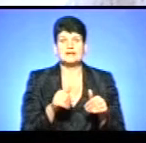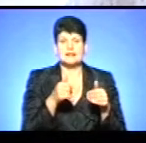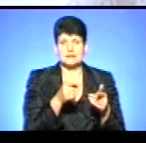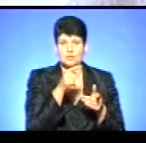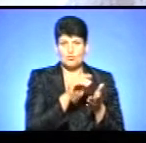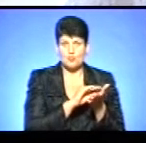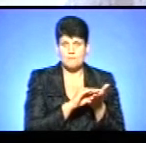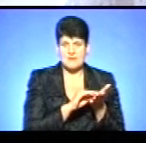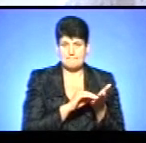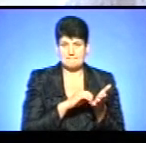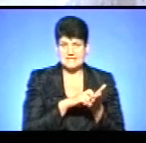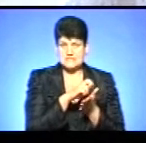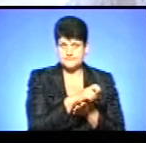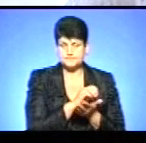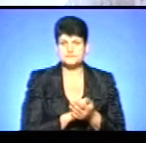припис